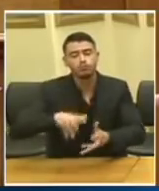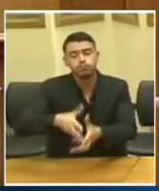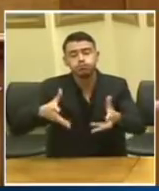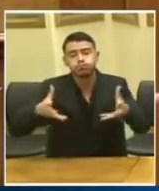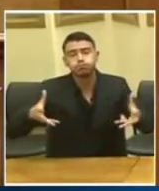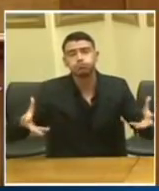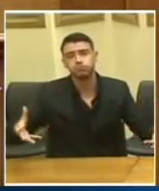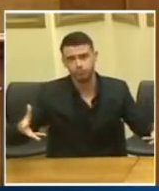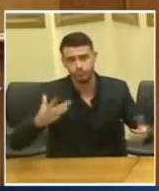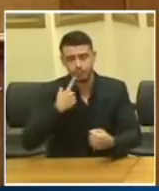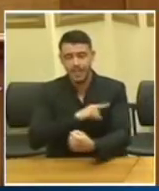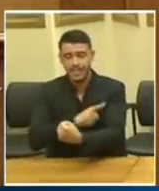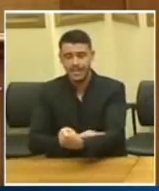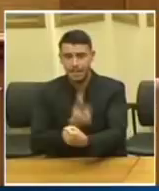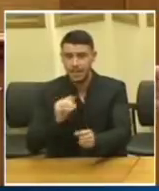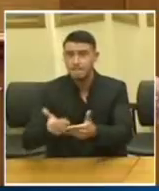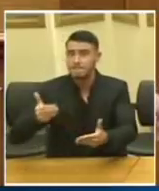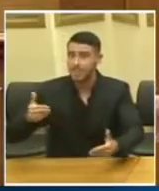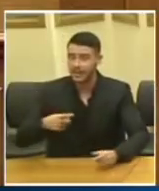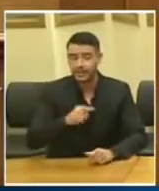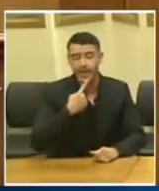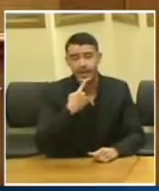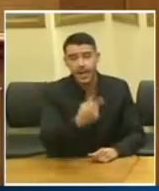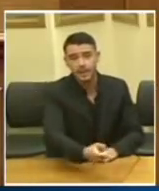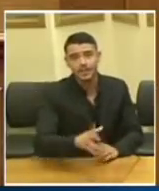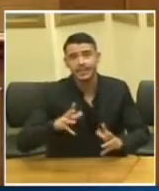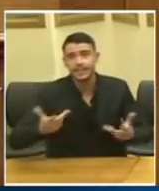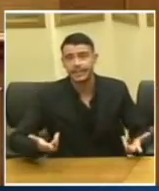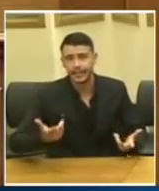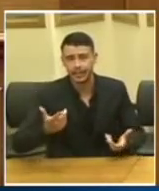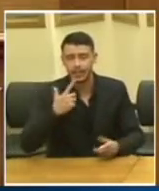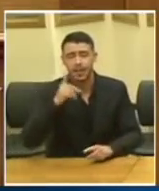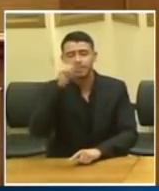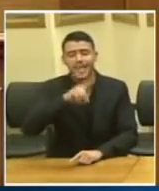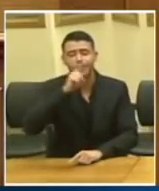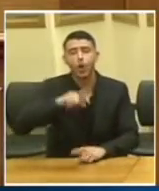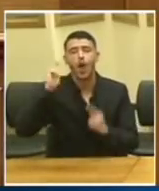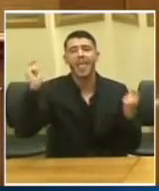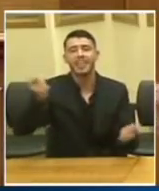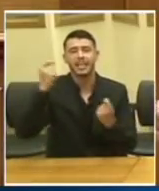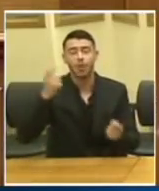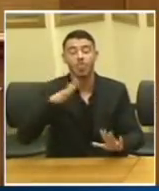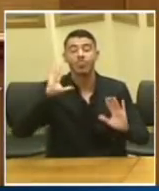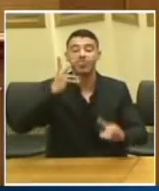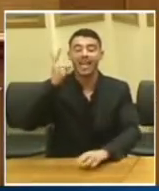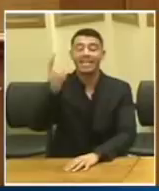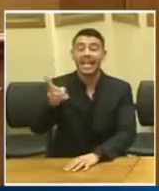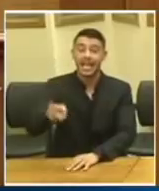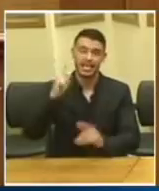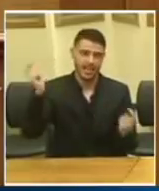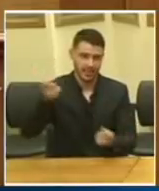πριν μιλήσατε για ψευδεπίγραφο εθνικισμό στην ομιλία σας. Δεν καταγγείλατε τον εθνικισμό,